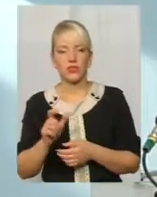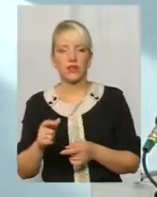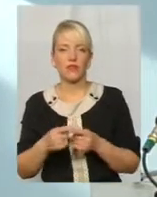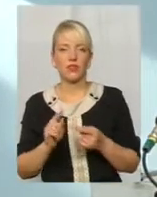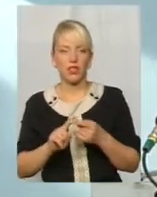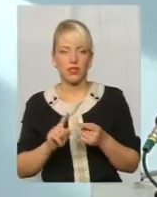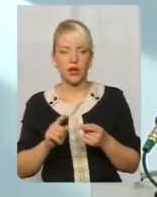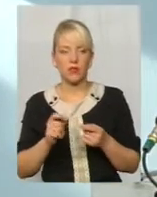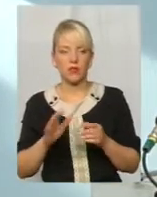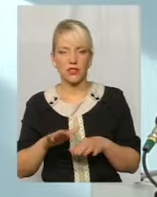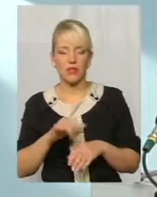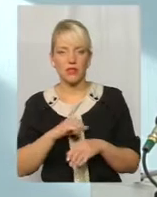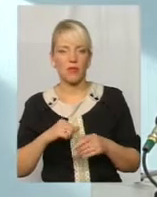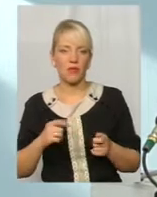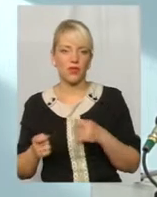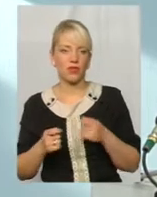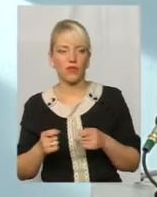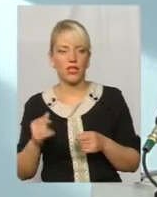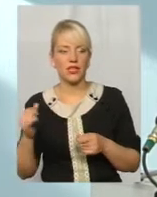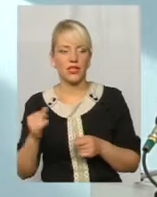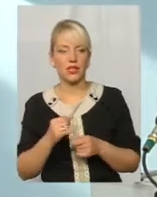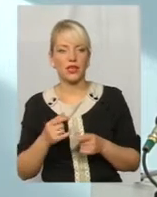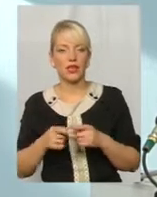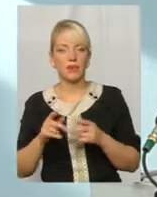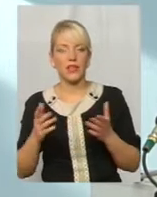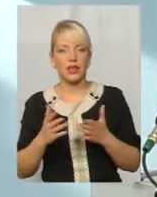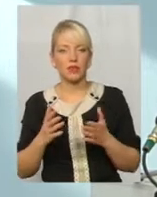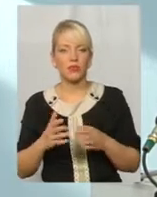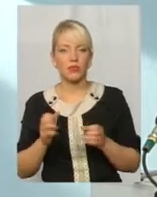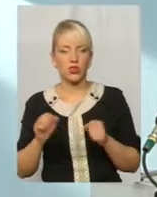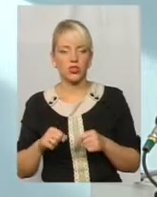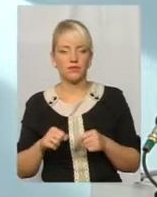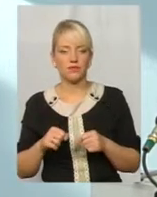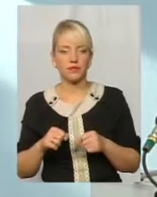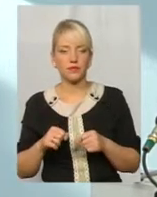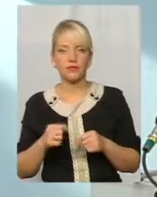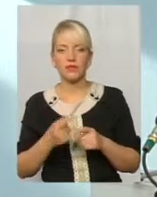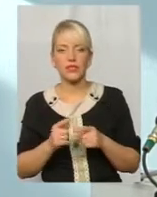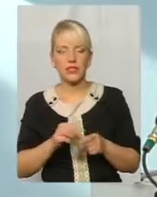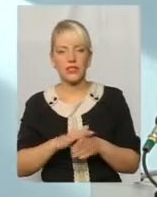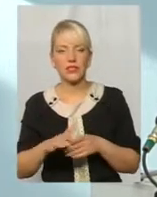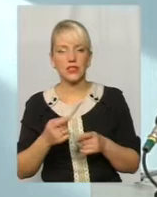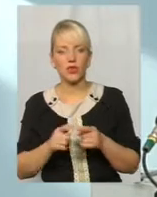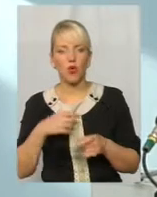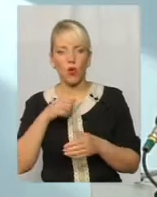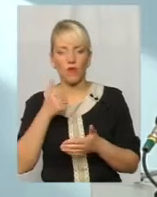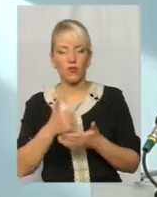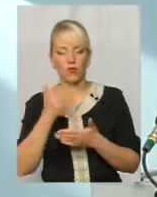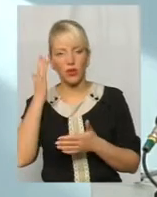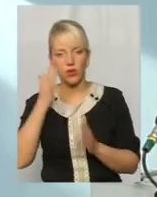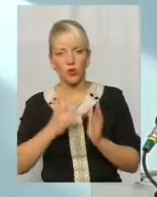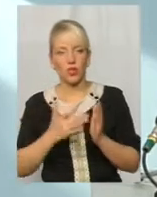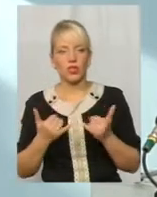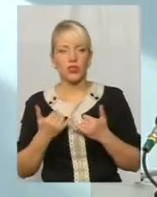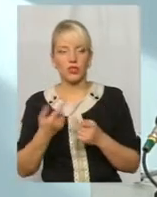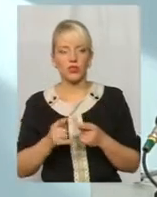числі в місцевому самоврядуванні. Ну і якимось чином, можливо, зможе все-таки здійснити ту головну мету, задля чого це все